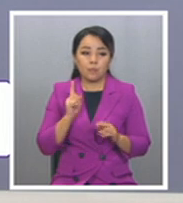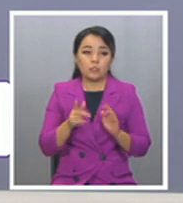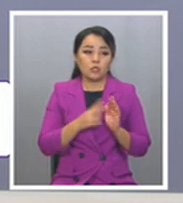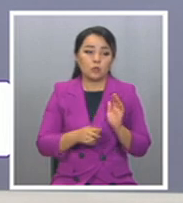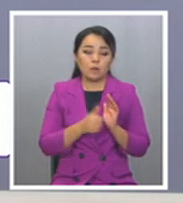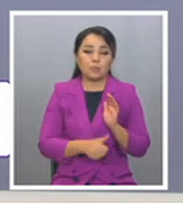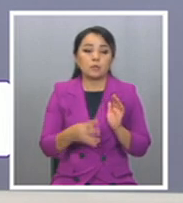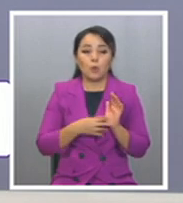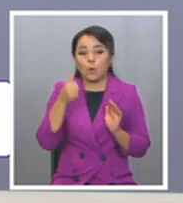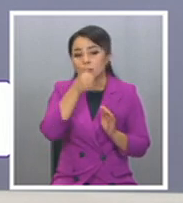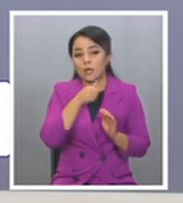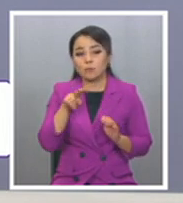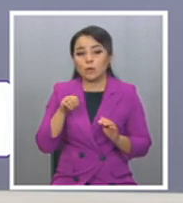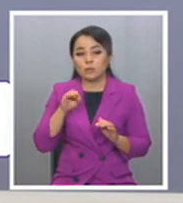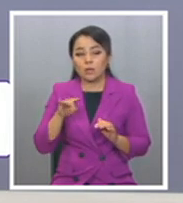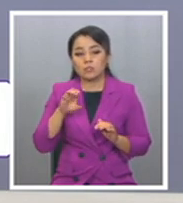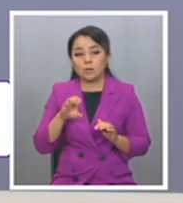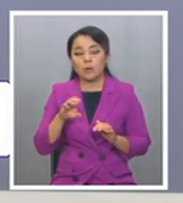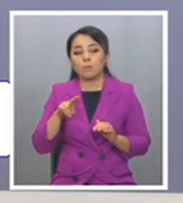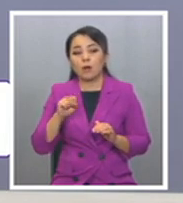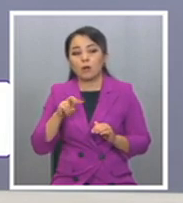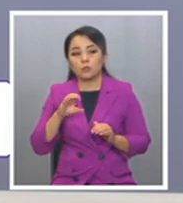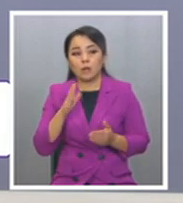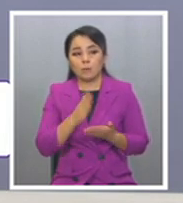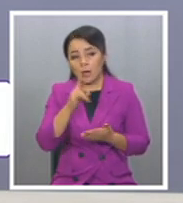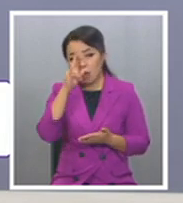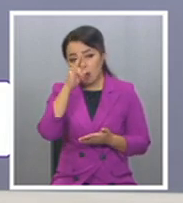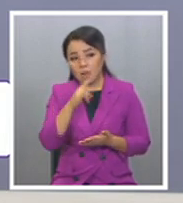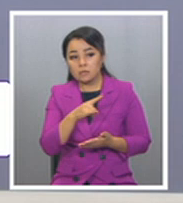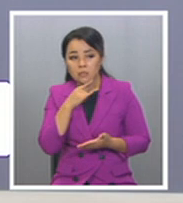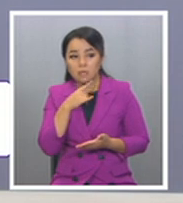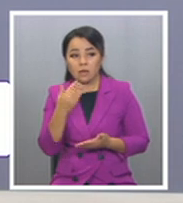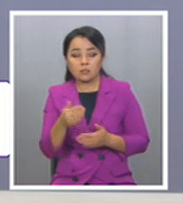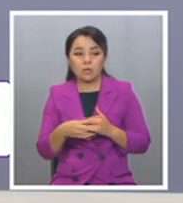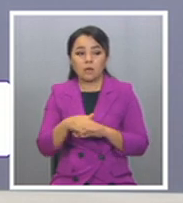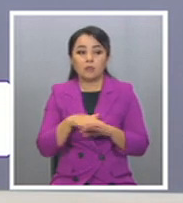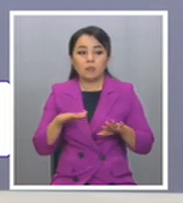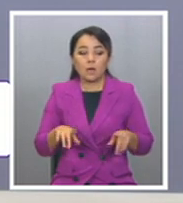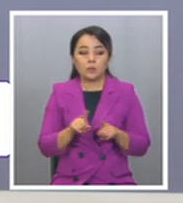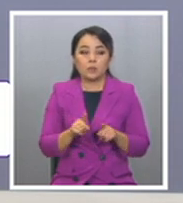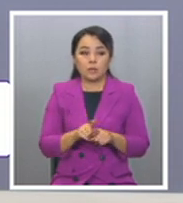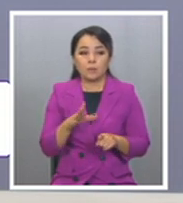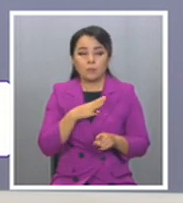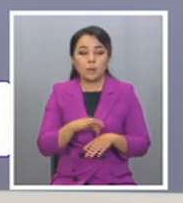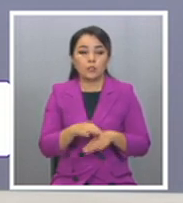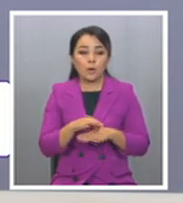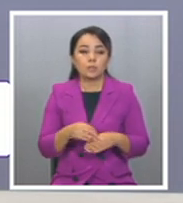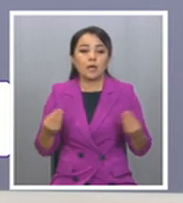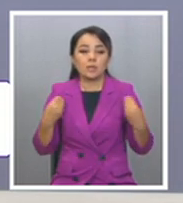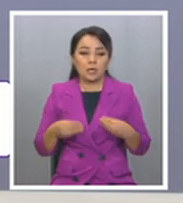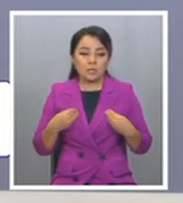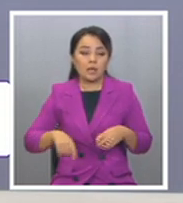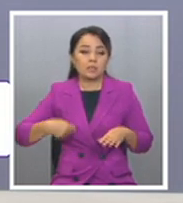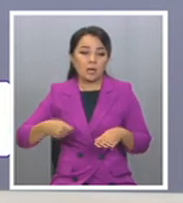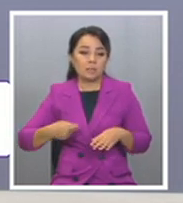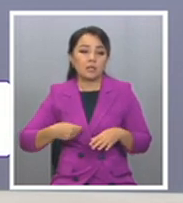1769 жылы Петр Симон Палас қазақтардың тері илегені жайлы, теріден тон тіккені жайлы